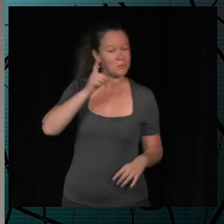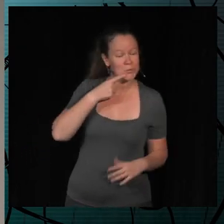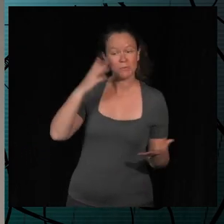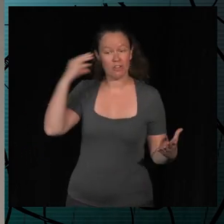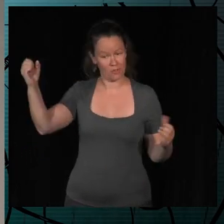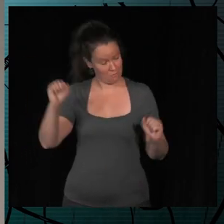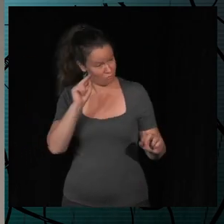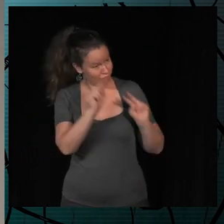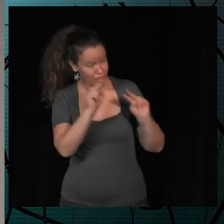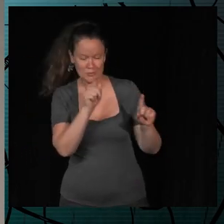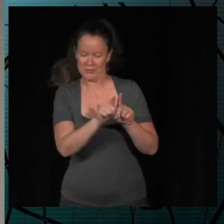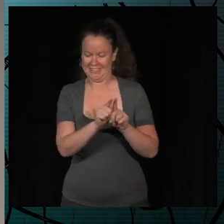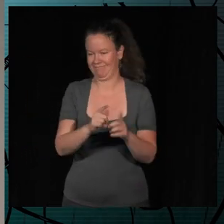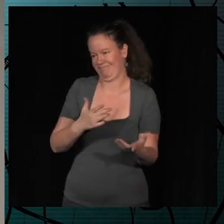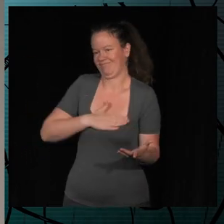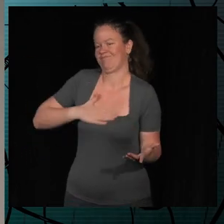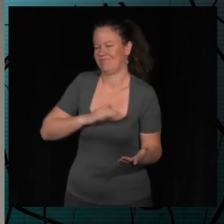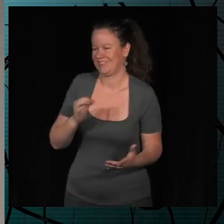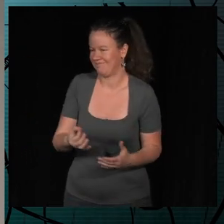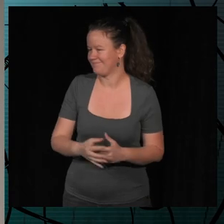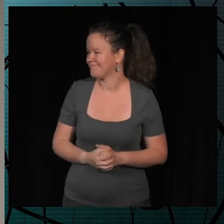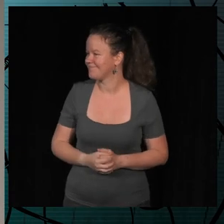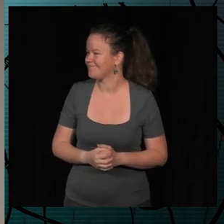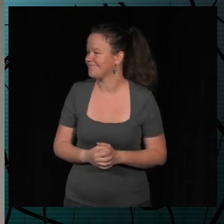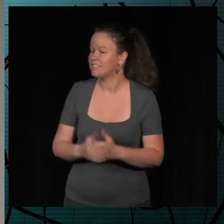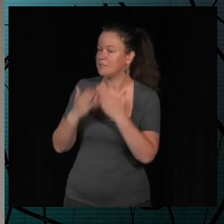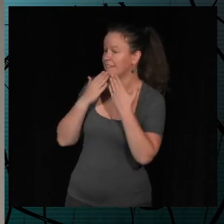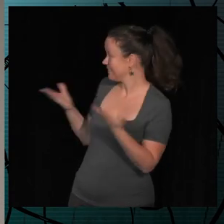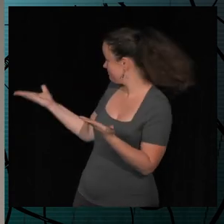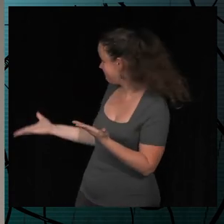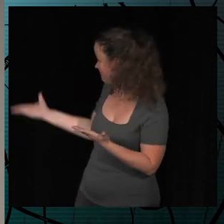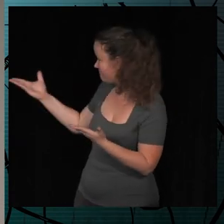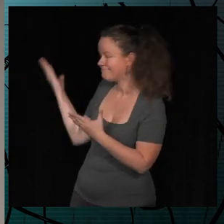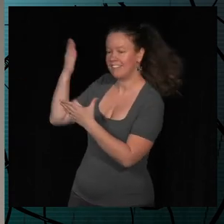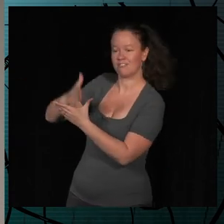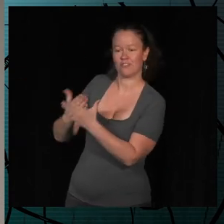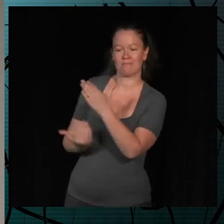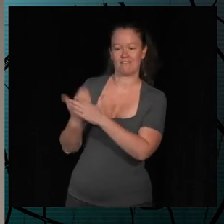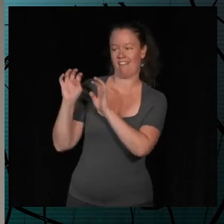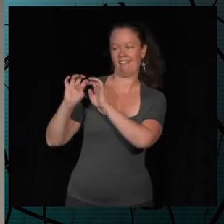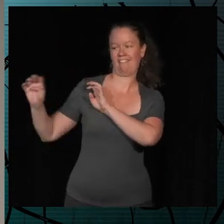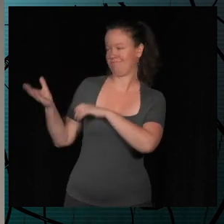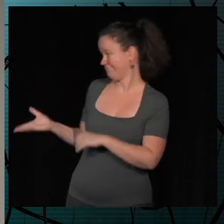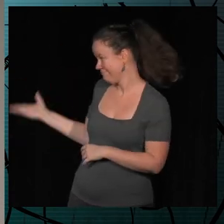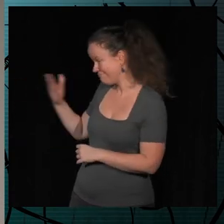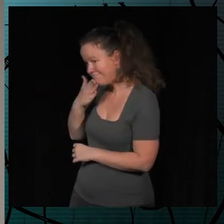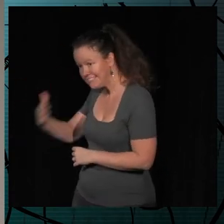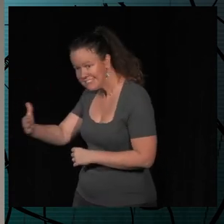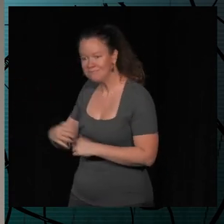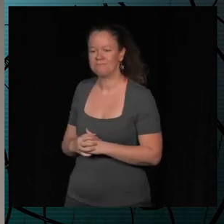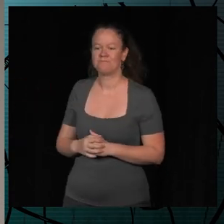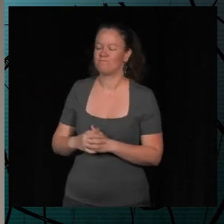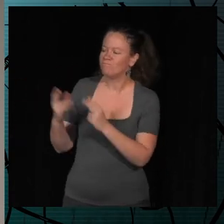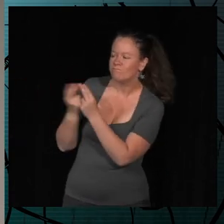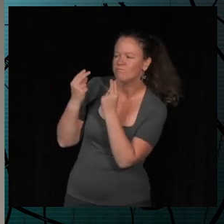ou malentendant je remercie également les intervenants de cette matinée qui nous apporteront leur expertise et leur éclairage sur la pratique